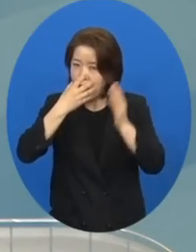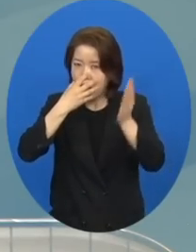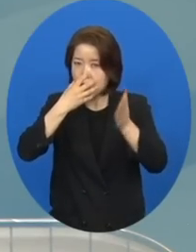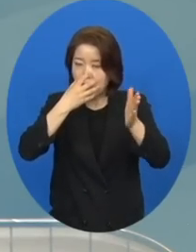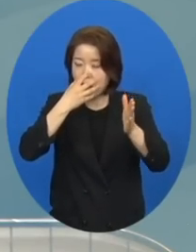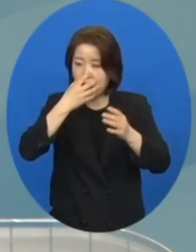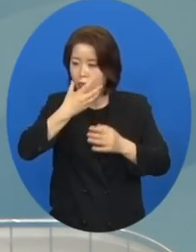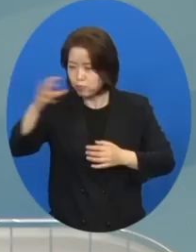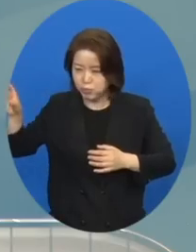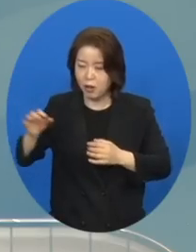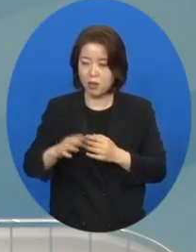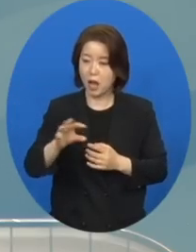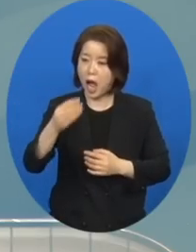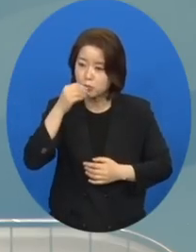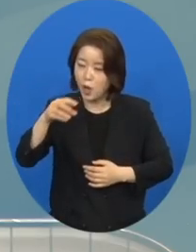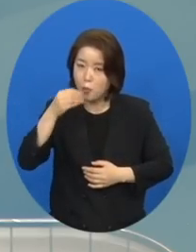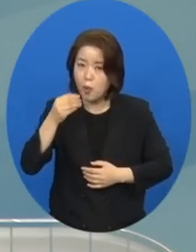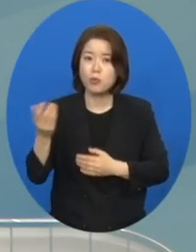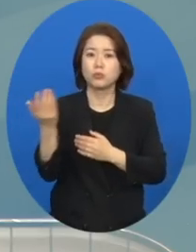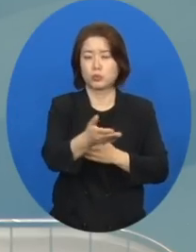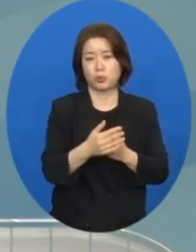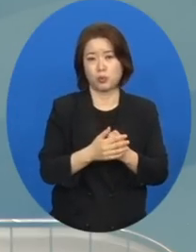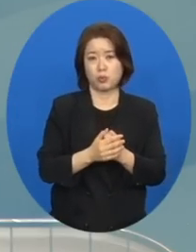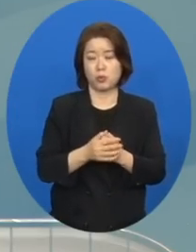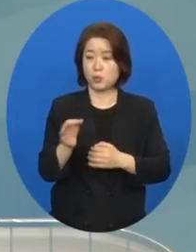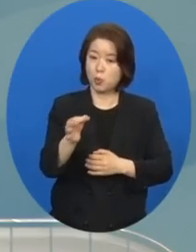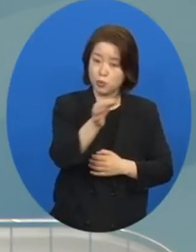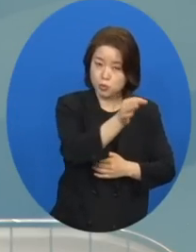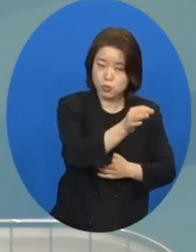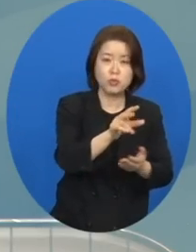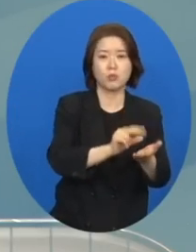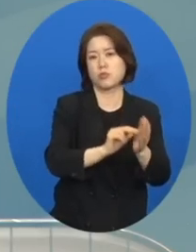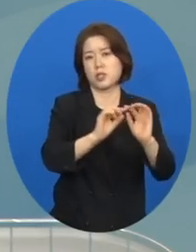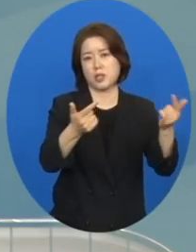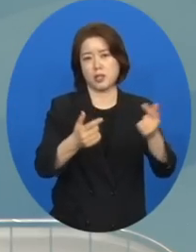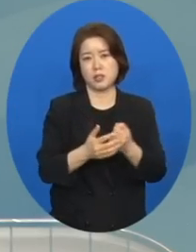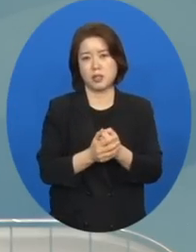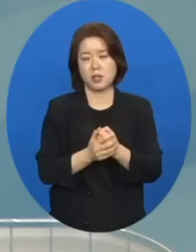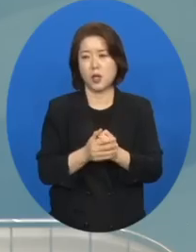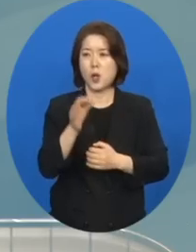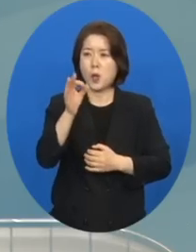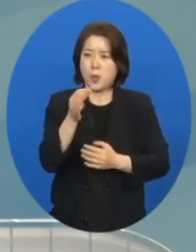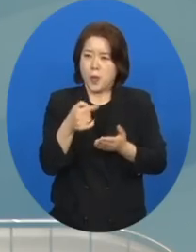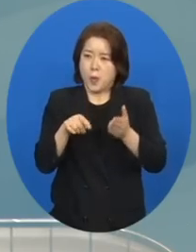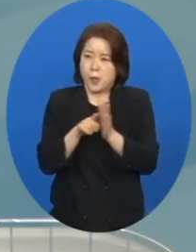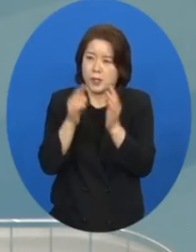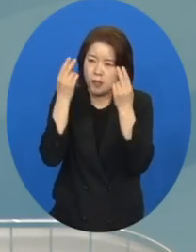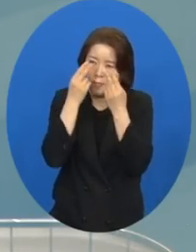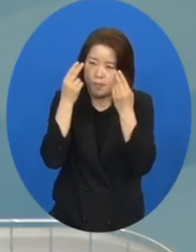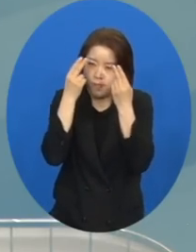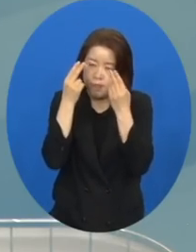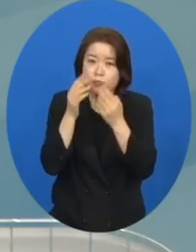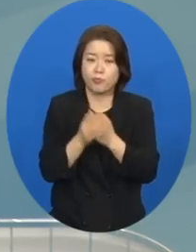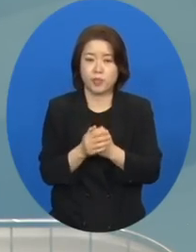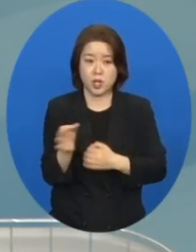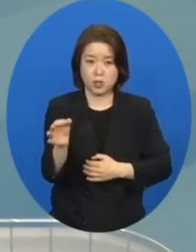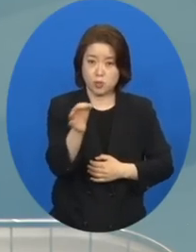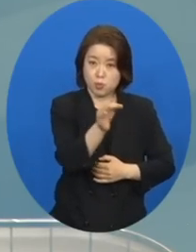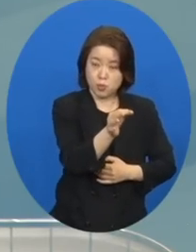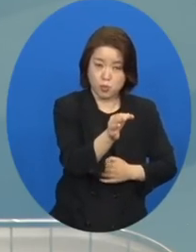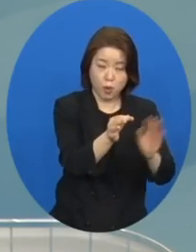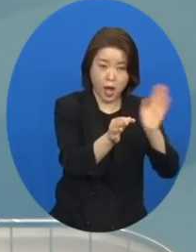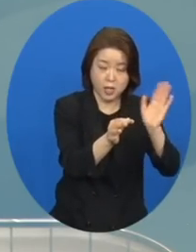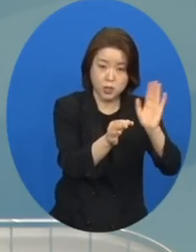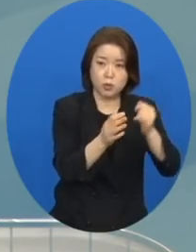해 주라는 거예요 돈을 주는 것이 문제가 아닙니다 문제는 무엇이 되면 돈을 위해서 일하는 거예요 돈을 주지 않으면 일하지